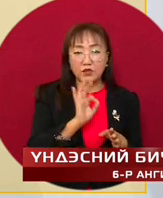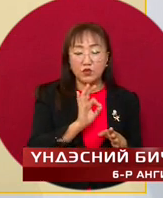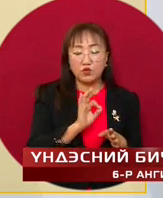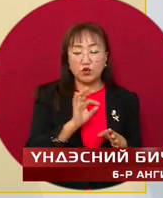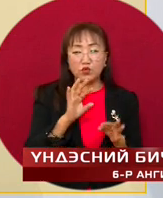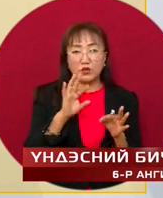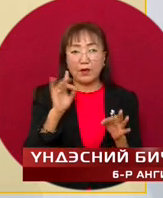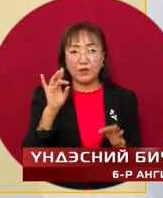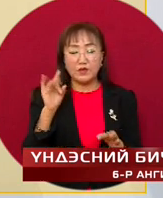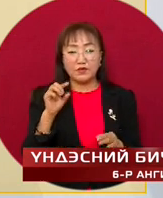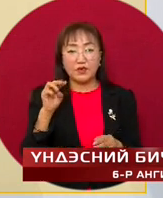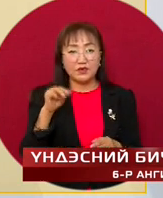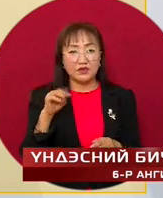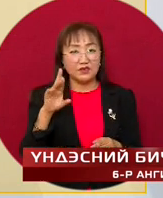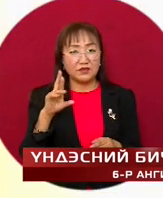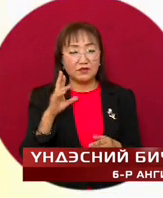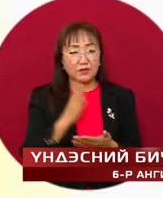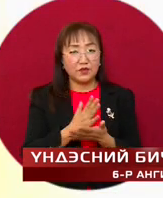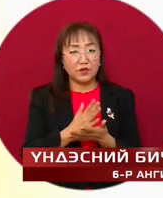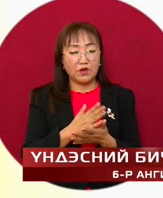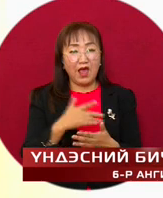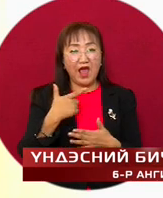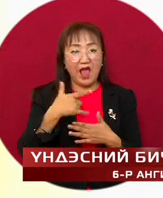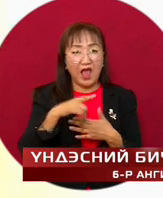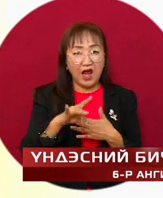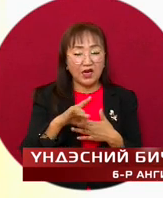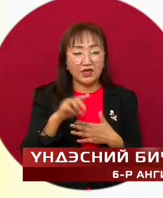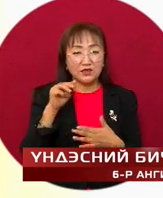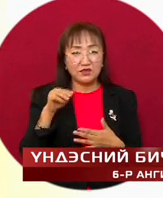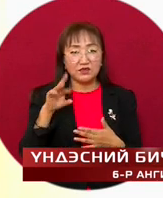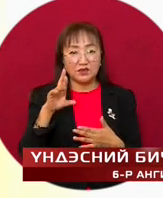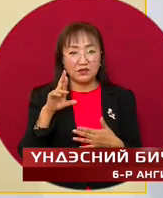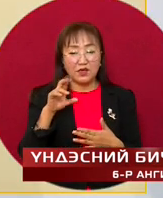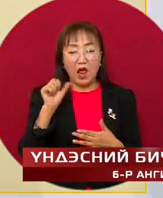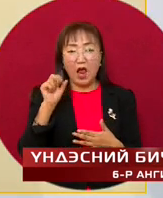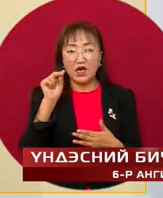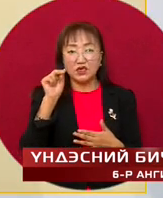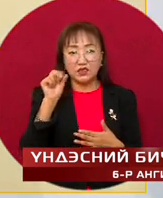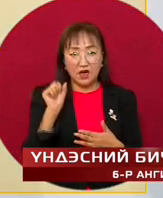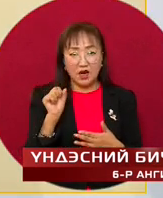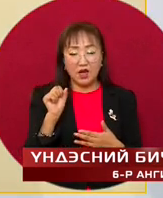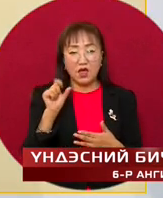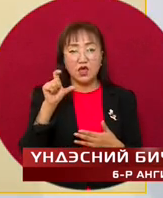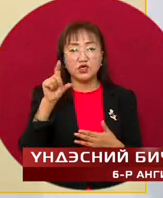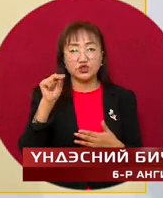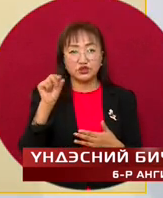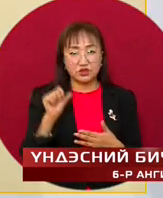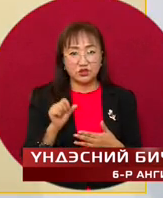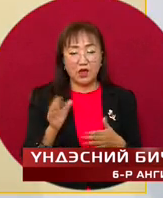баха. За энэ бол гарахын тий ялгалын хача эч. Хамтрахын тий ялгалын